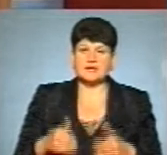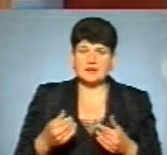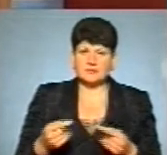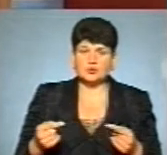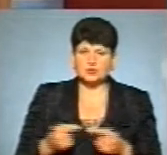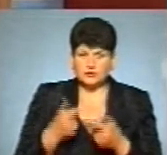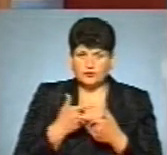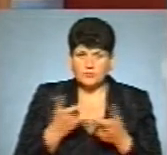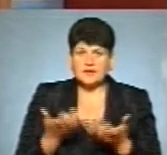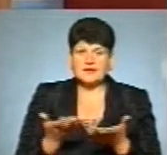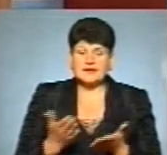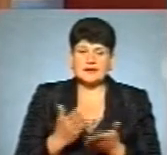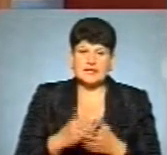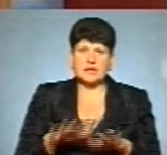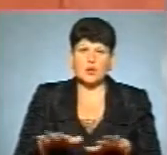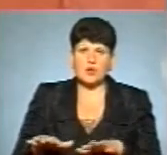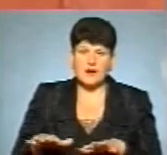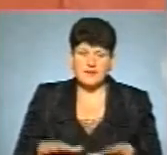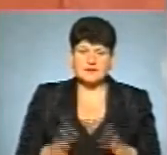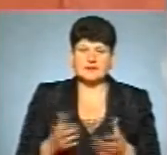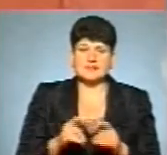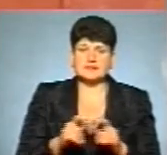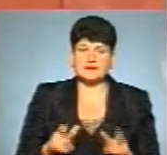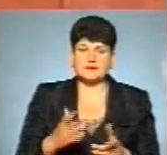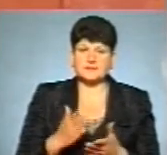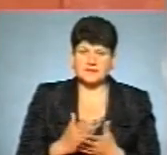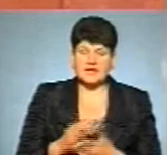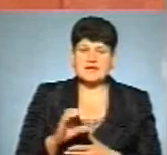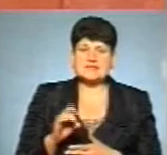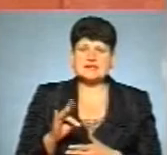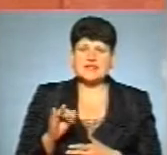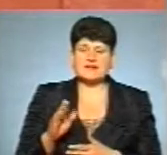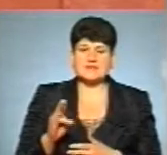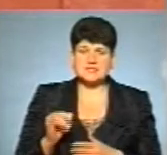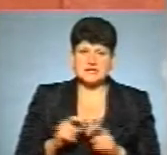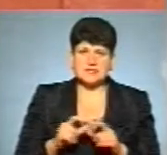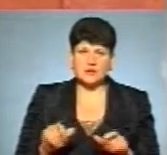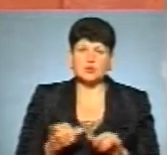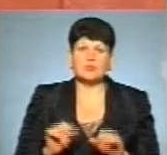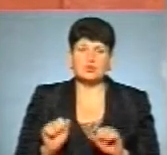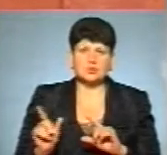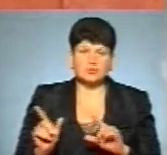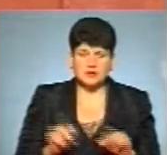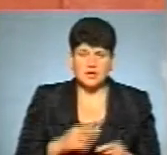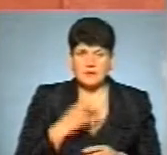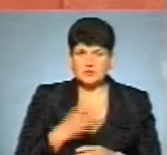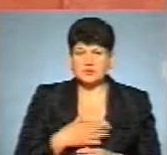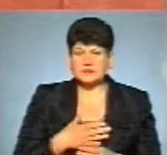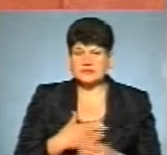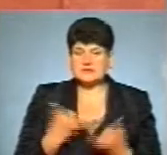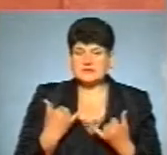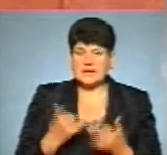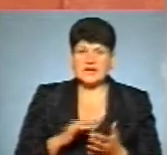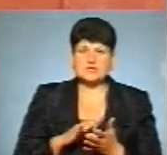інформацію, це які є локації, які є в нас заклади розміщення, які є сервісні заклади, куди можна поїхати. Я бачу, активізувалися зараз